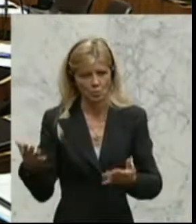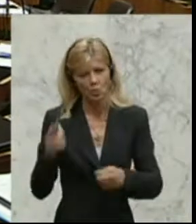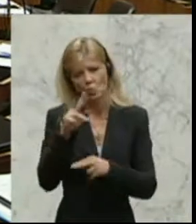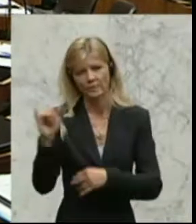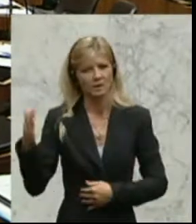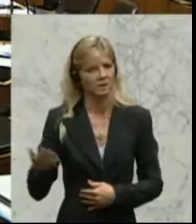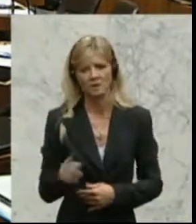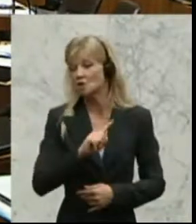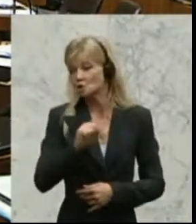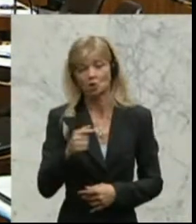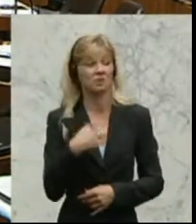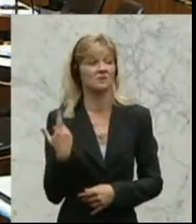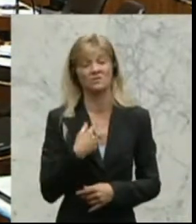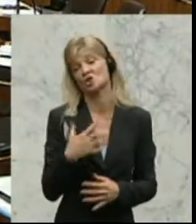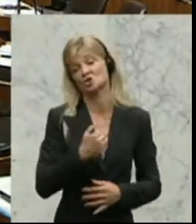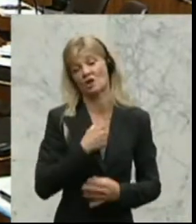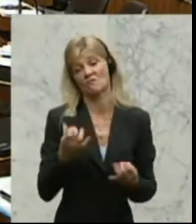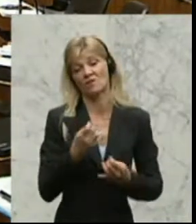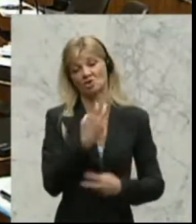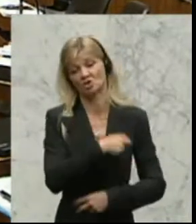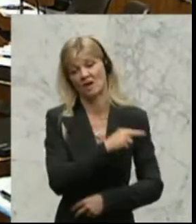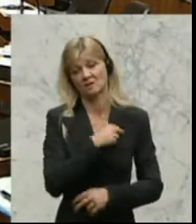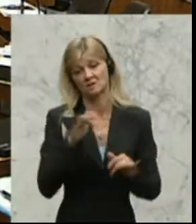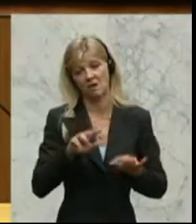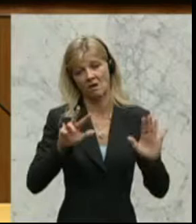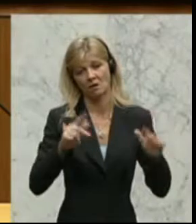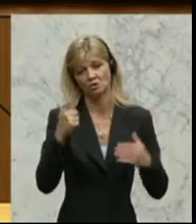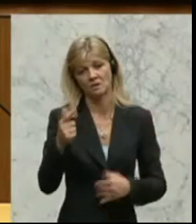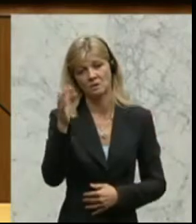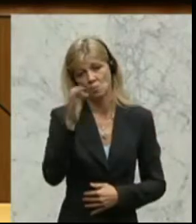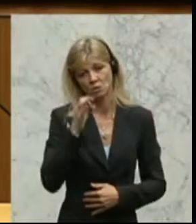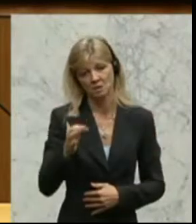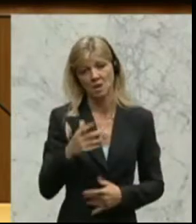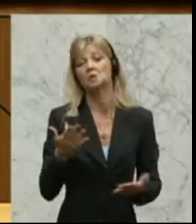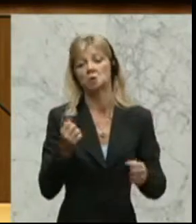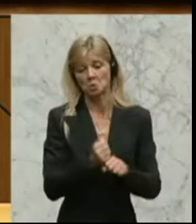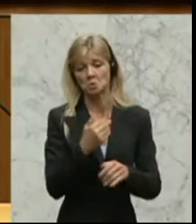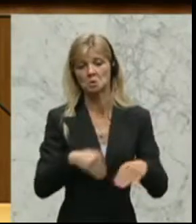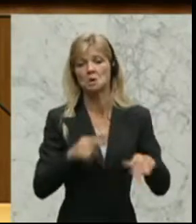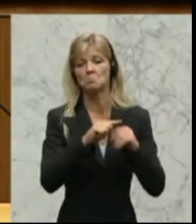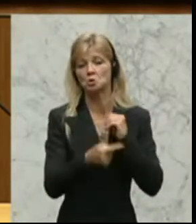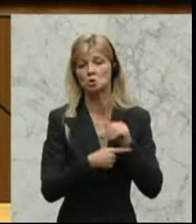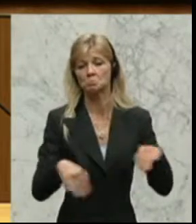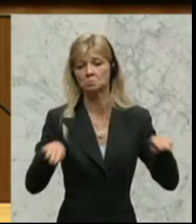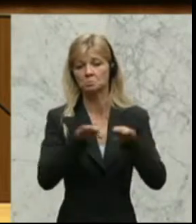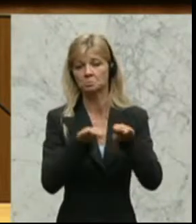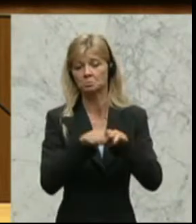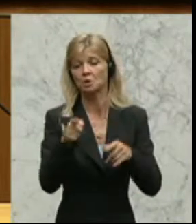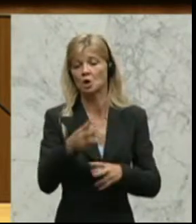Steuerquote, ausgeglichenes Budget, Österreich 45% Steuerquote,